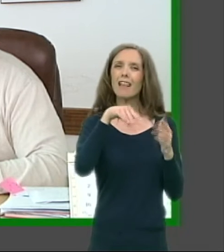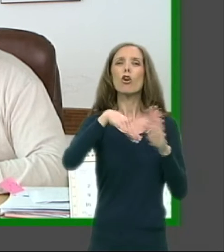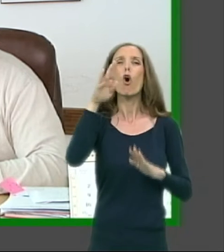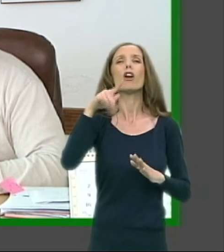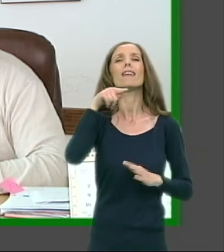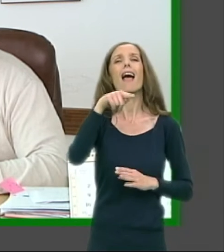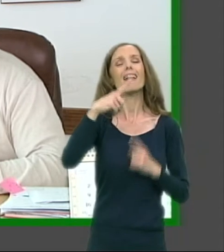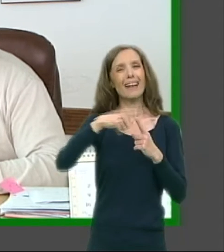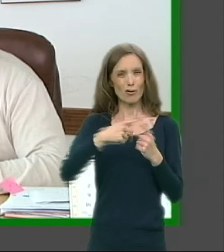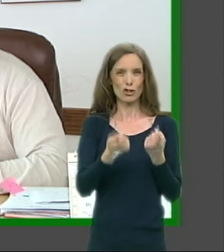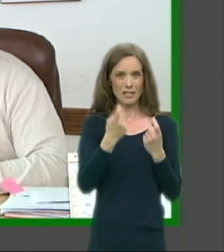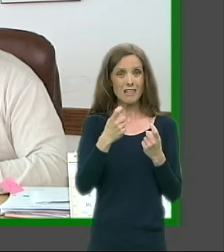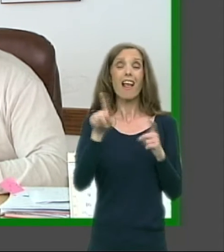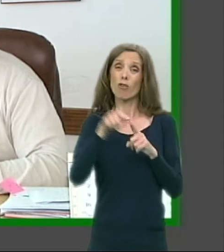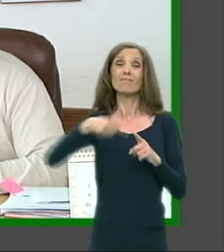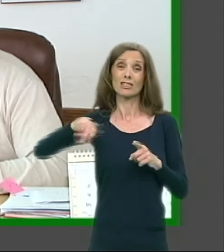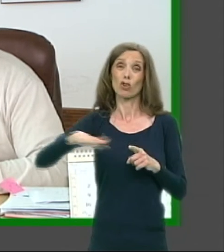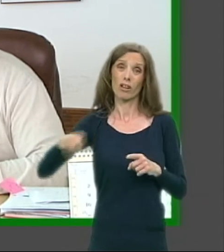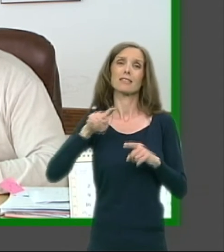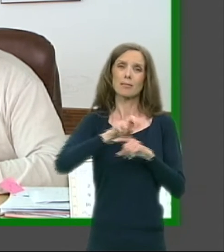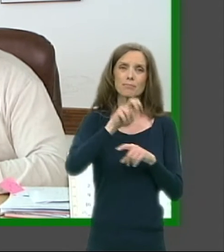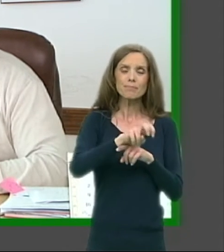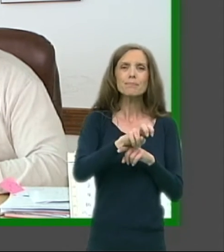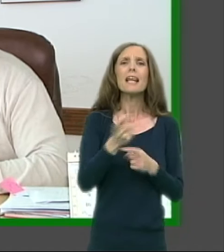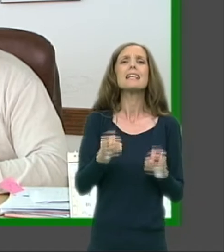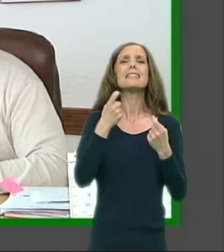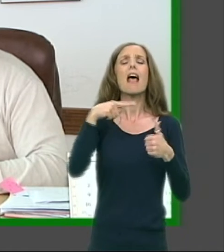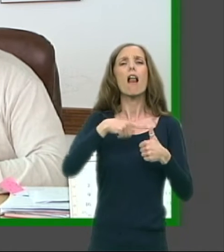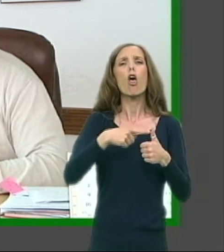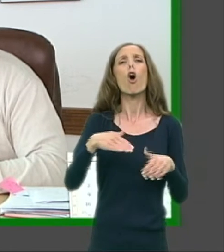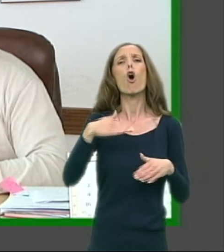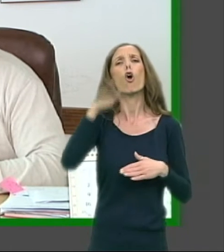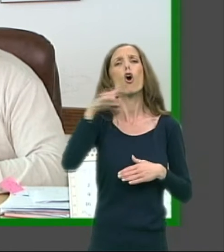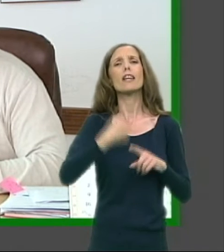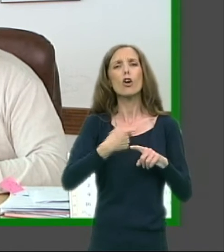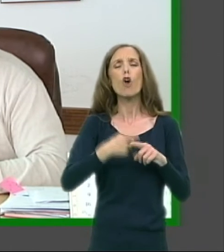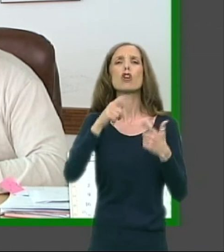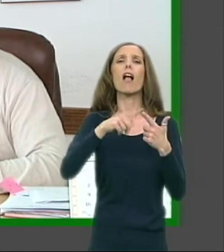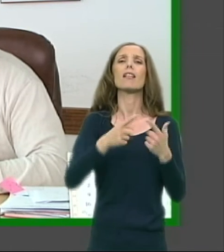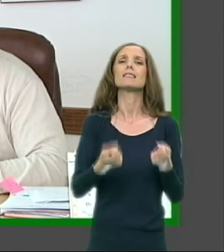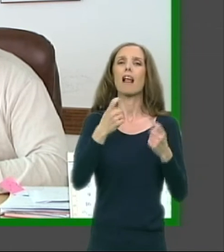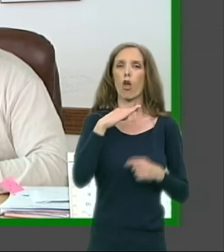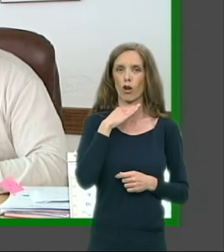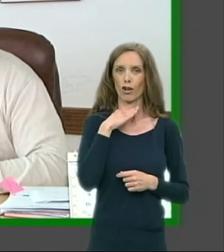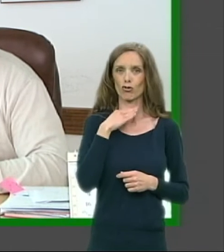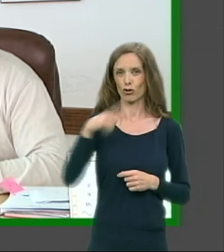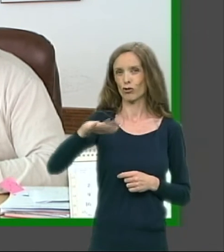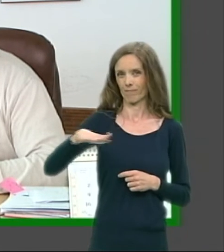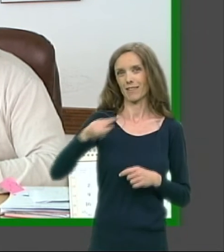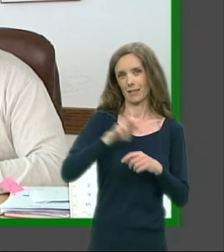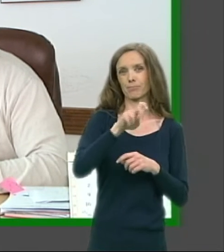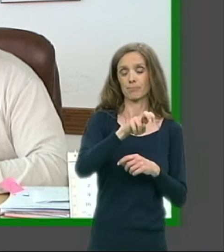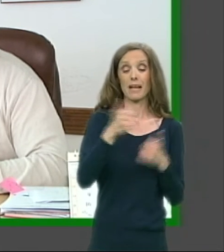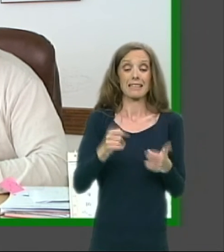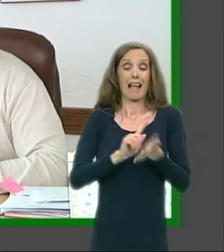Gornjoj Trešnici, pešače. Pešače iz sela Gornji Košalja i sela Grčića. Inače, u toj